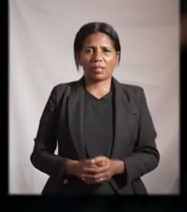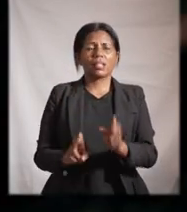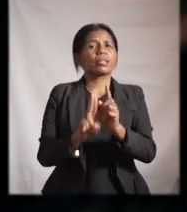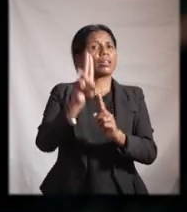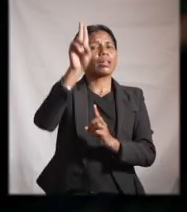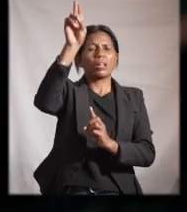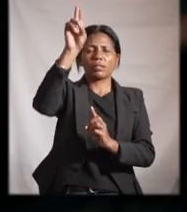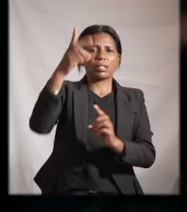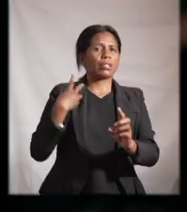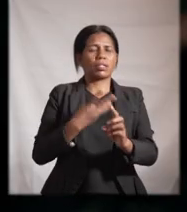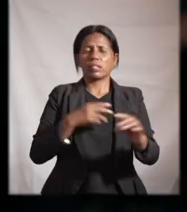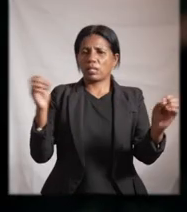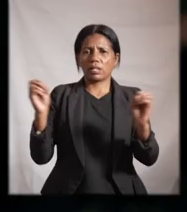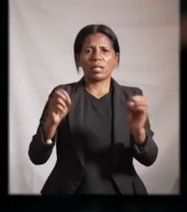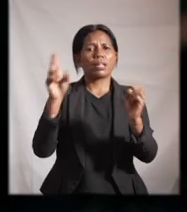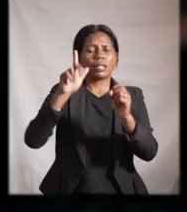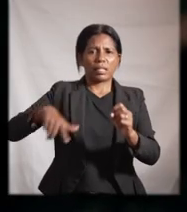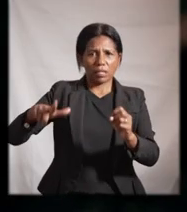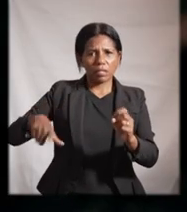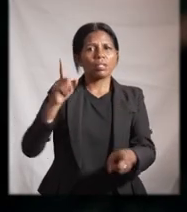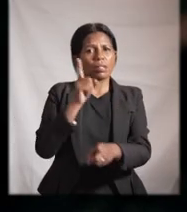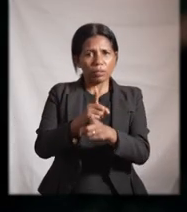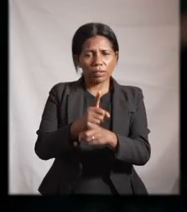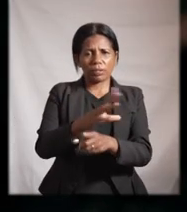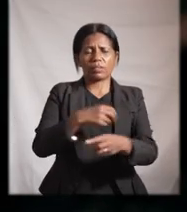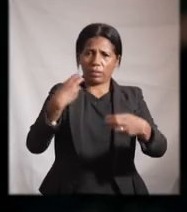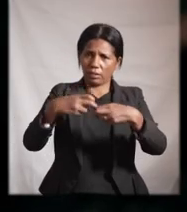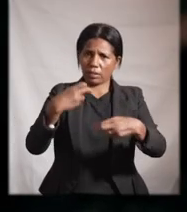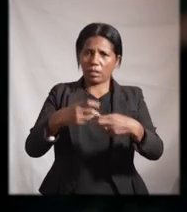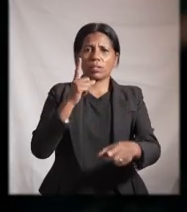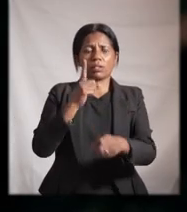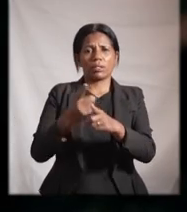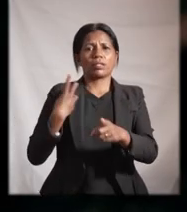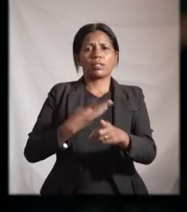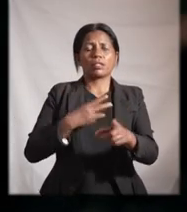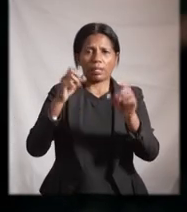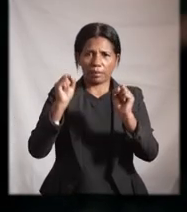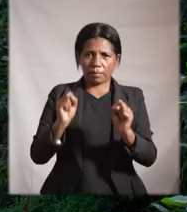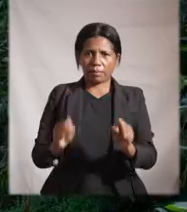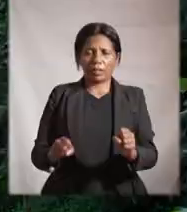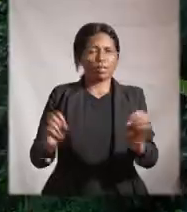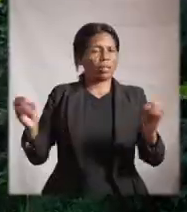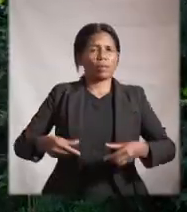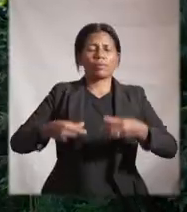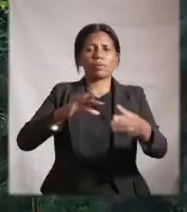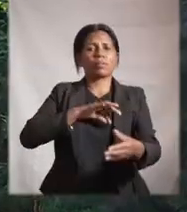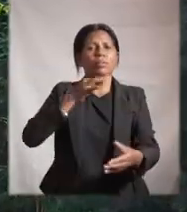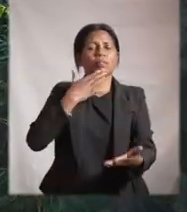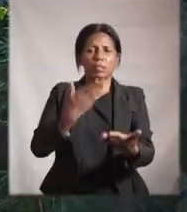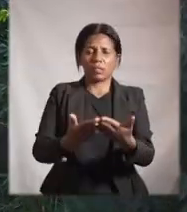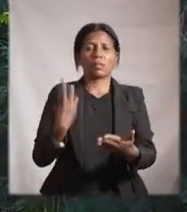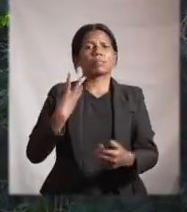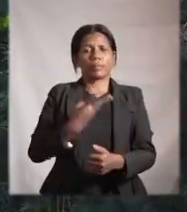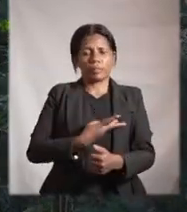Ida narok ne tambah ita kuileta ne tar di tebes, no? Susar tebes seperti ita tu kuileta. La fo beneficio diak